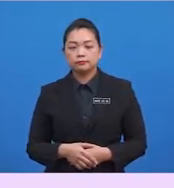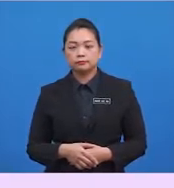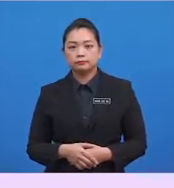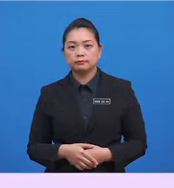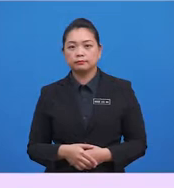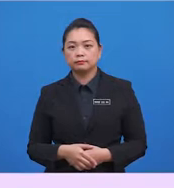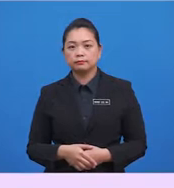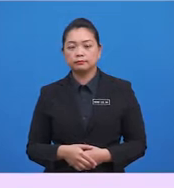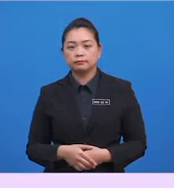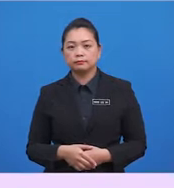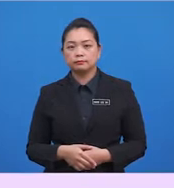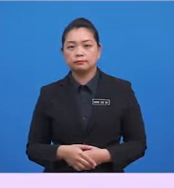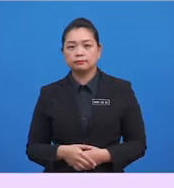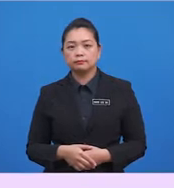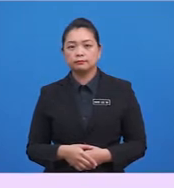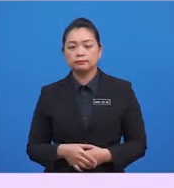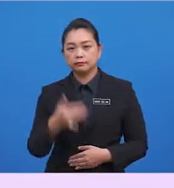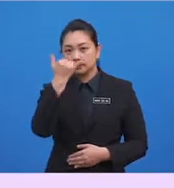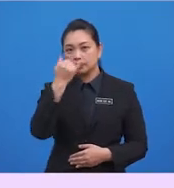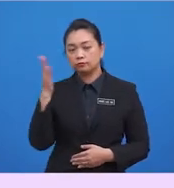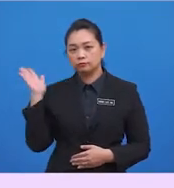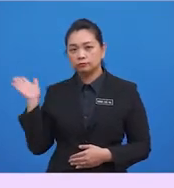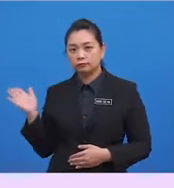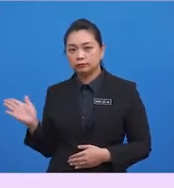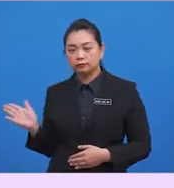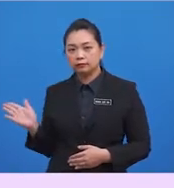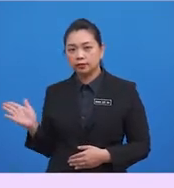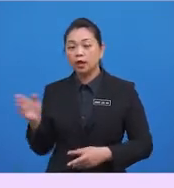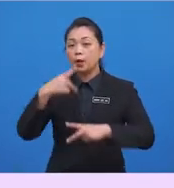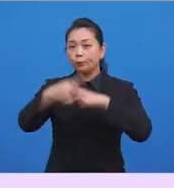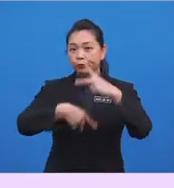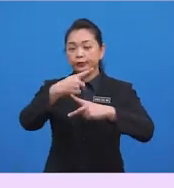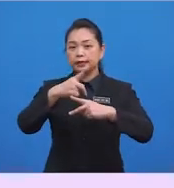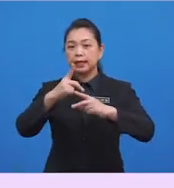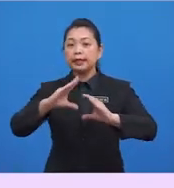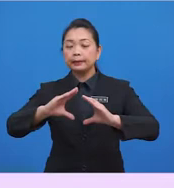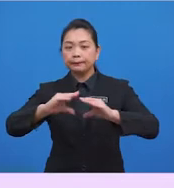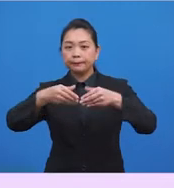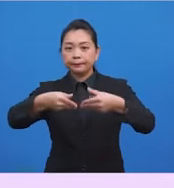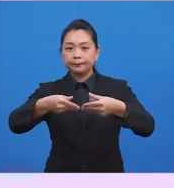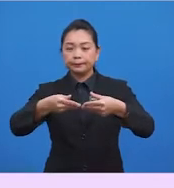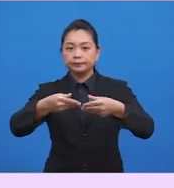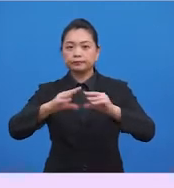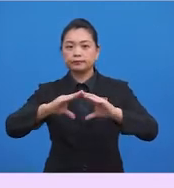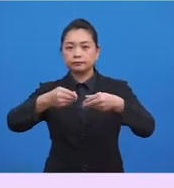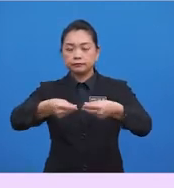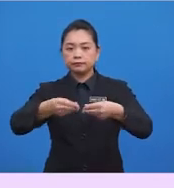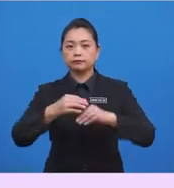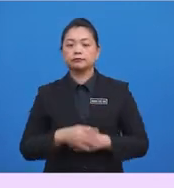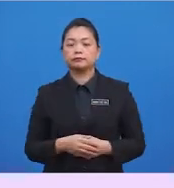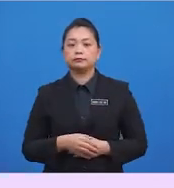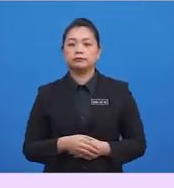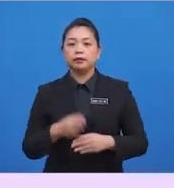3 dimensi ini. Mari murid-murid lihat, beginilah proses lipatan daripada permukaan